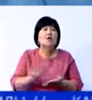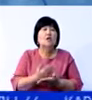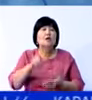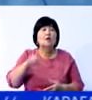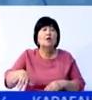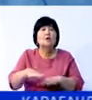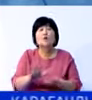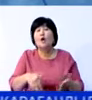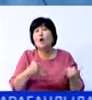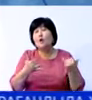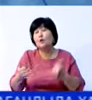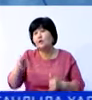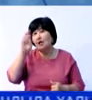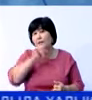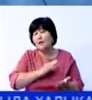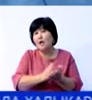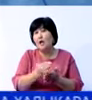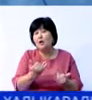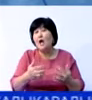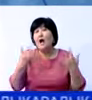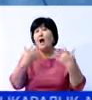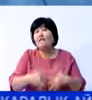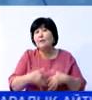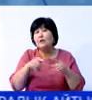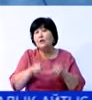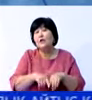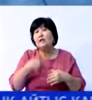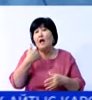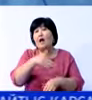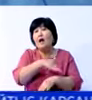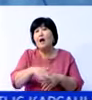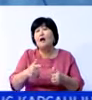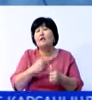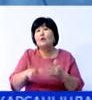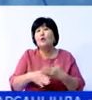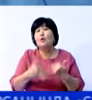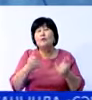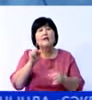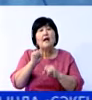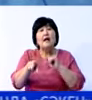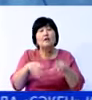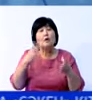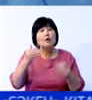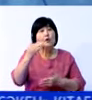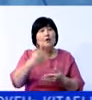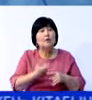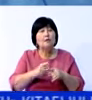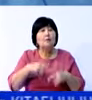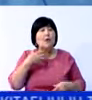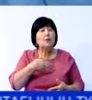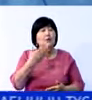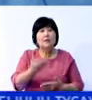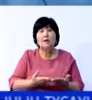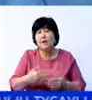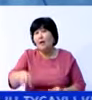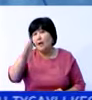Тұрғындарға көрсетілетін мемлекеттік қызмет түрлерін автоматтандыру және атаулы әлеуметтік көмекті тағайындау. Күн тәртібіндегі мұндай өзекті